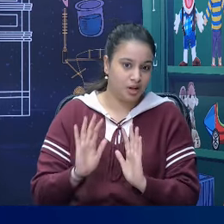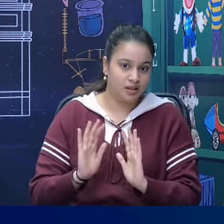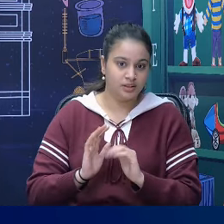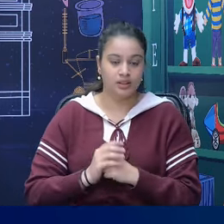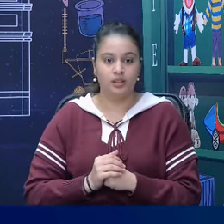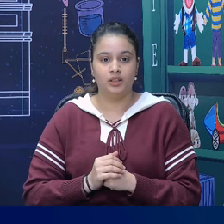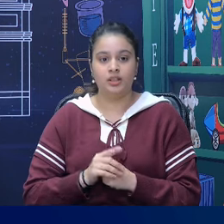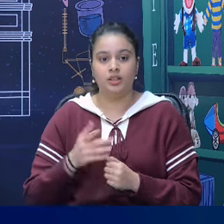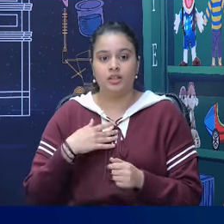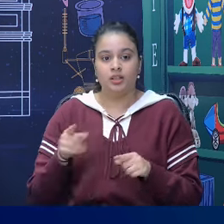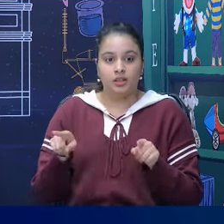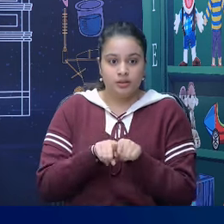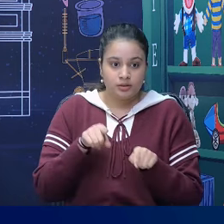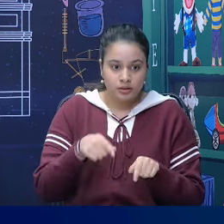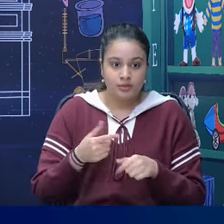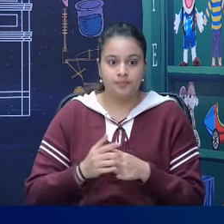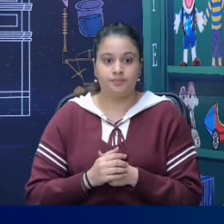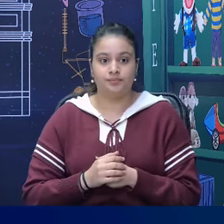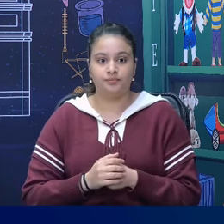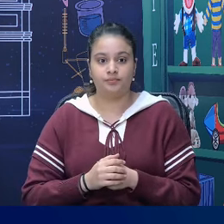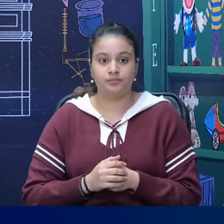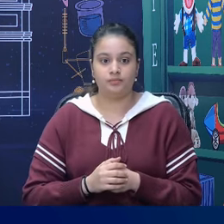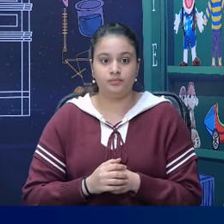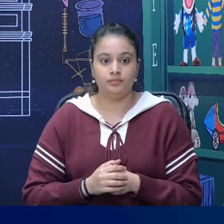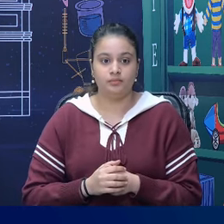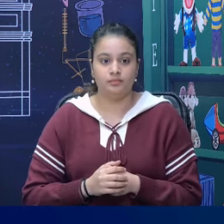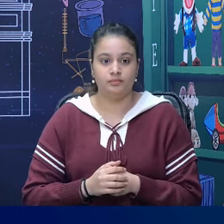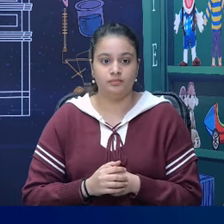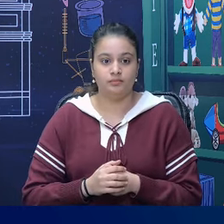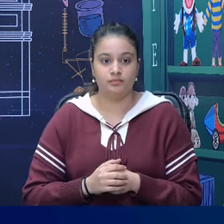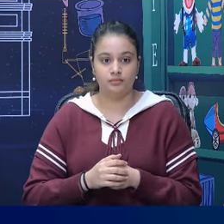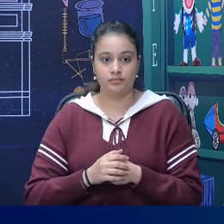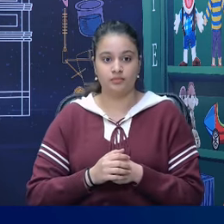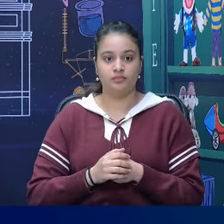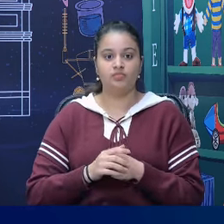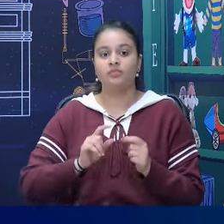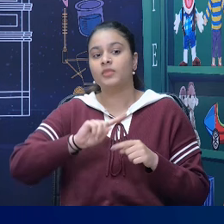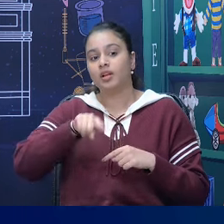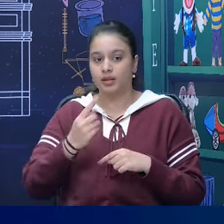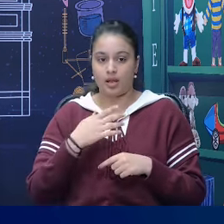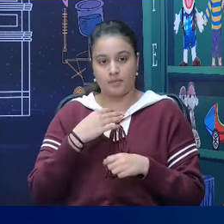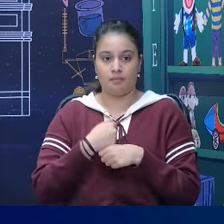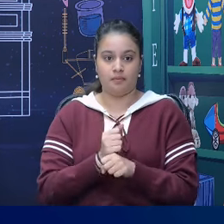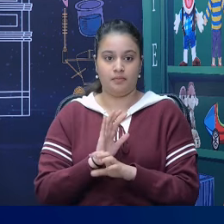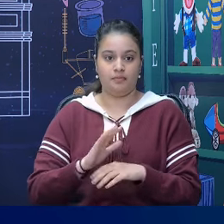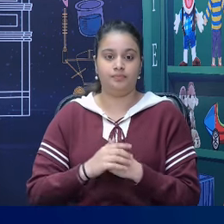और इसी तरह से आप भी हमारे बच्चों को रख कर दिखाइए पेज पे देखिए मैं यहां पे अगला बनाती